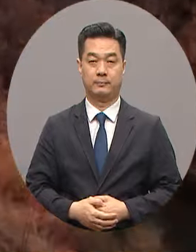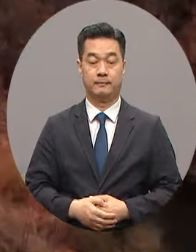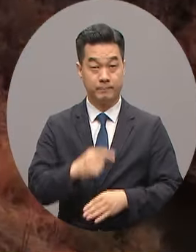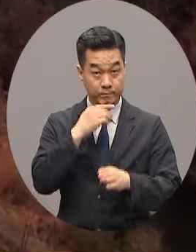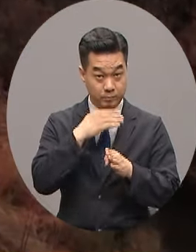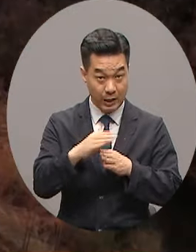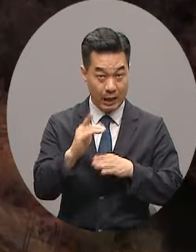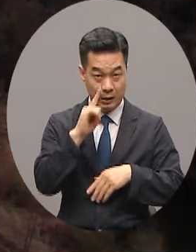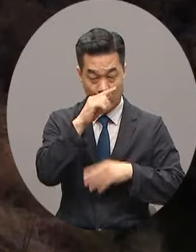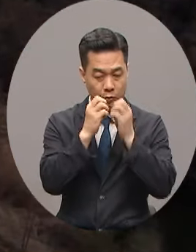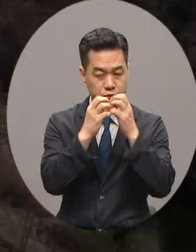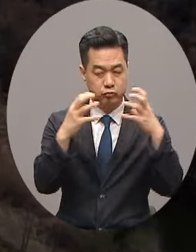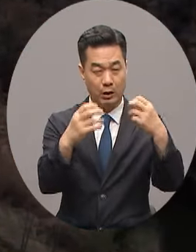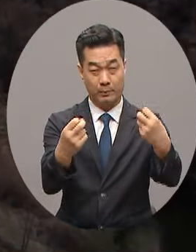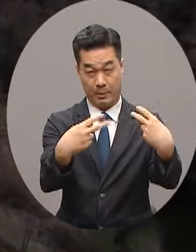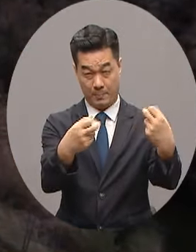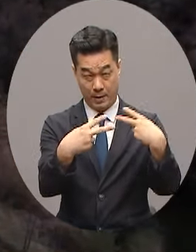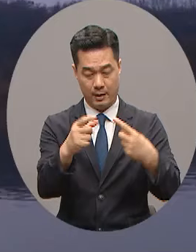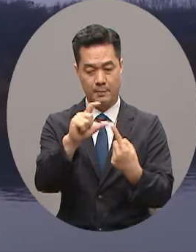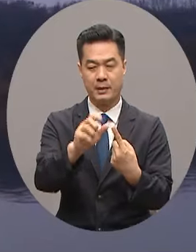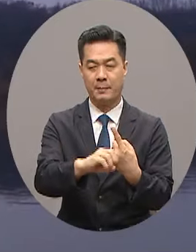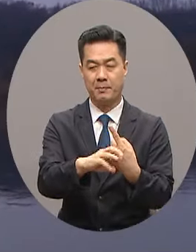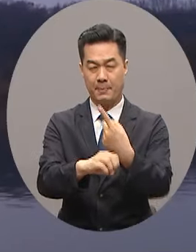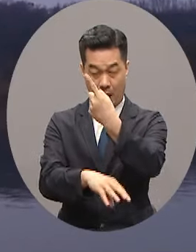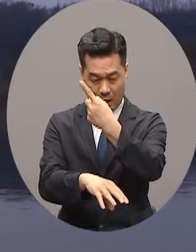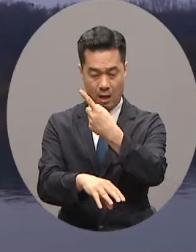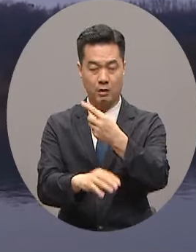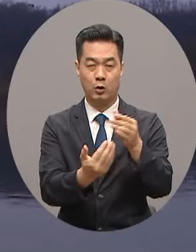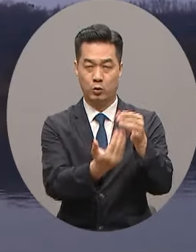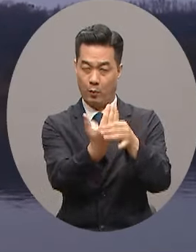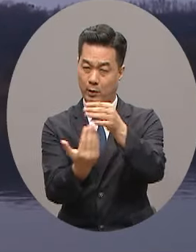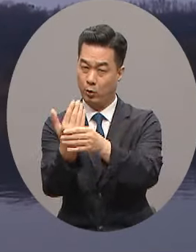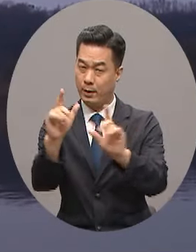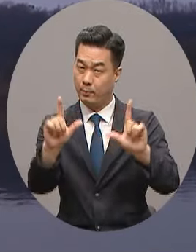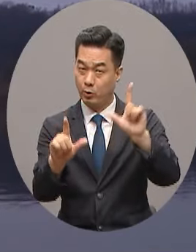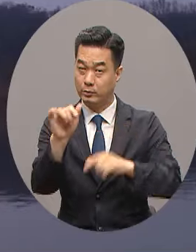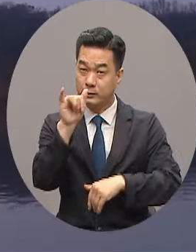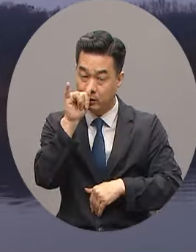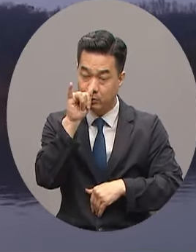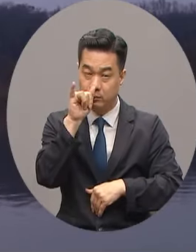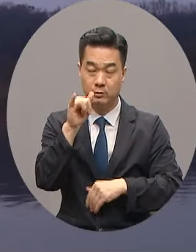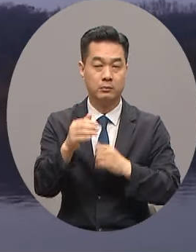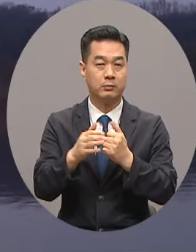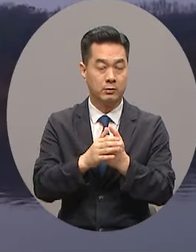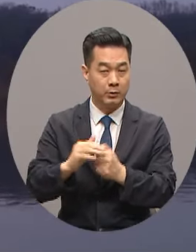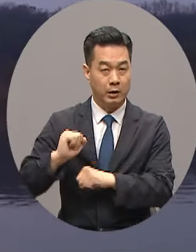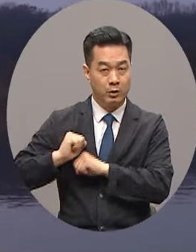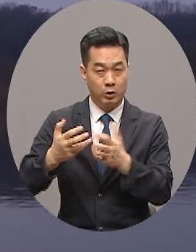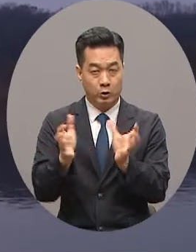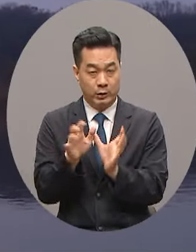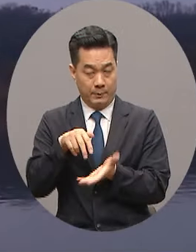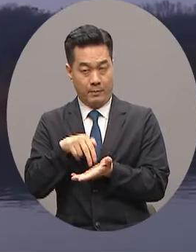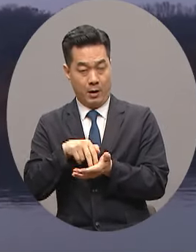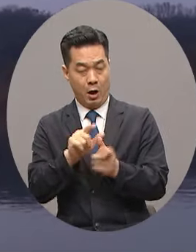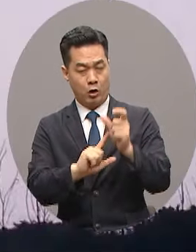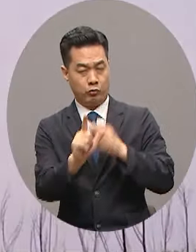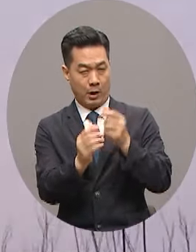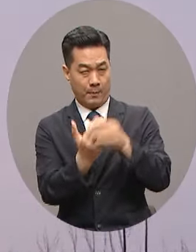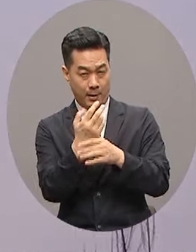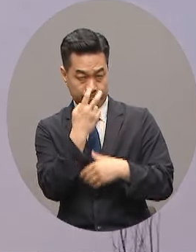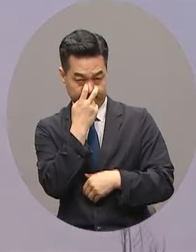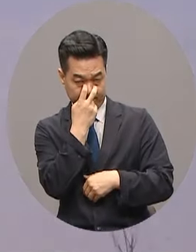물풍선 살포에 이은 미사일 발사로 복합적인 도발 양상을 보이고 있는 건데 군당국은 추가 도발 가능성을 예의